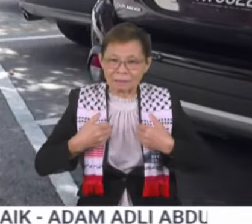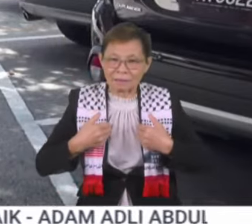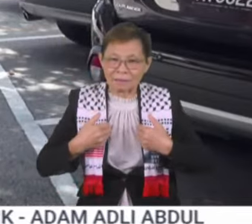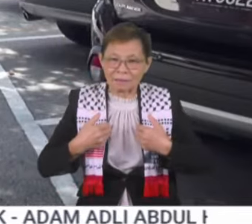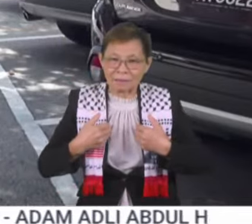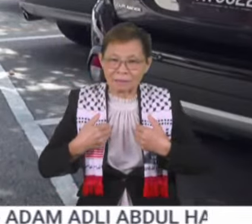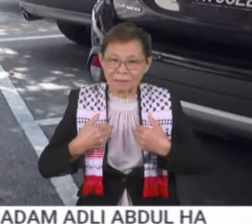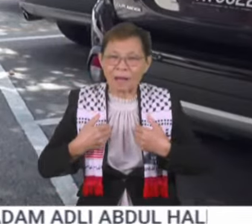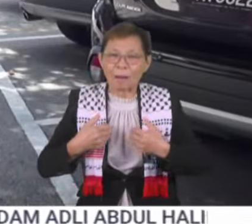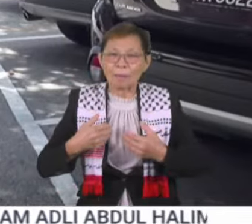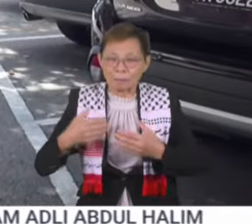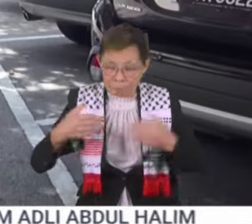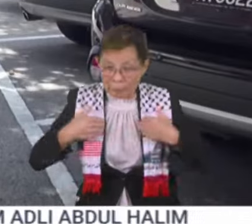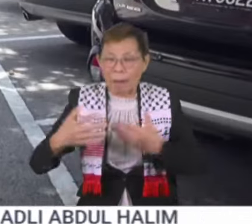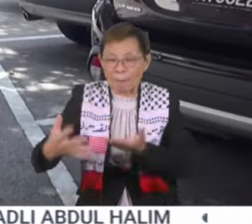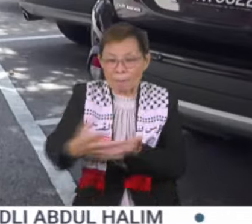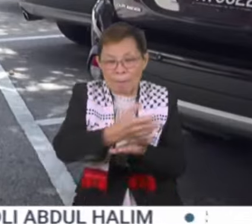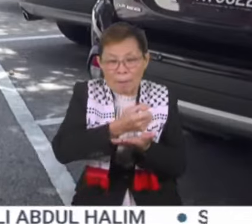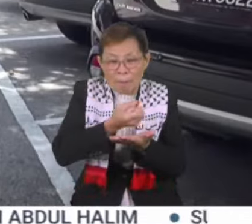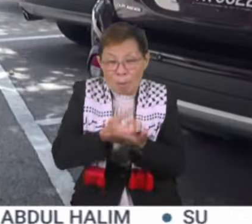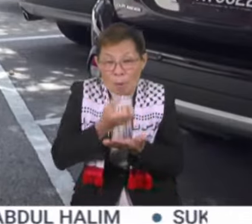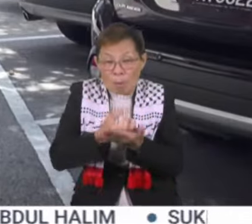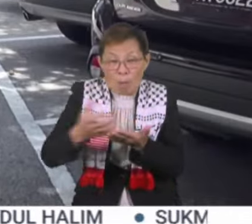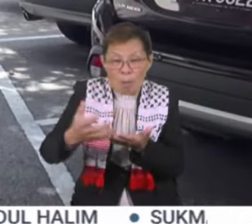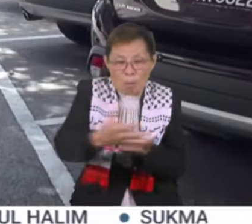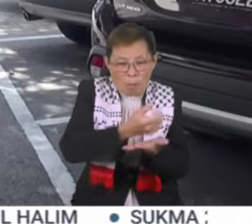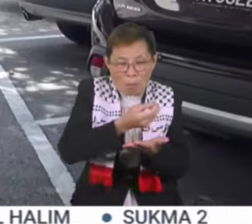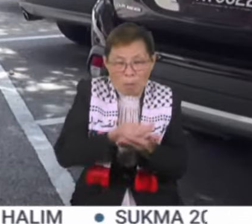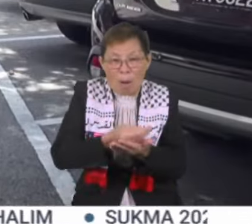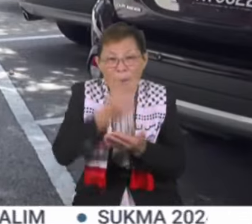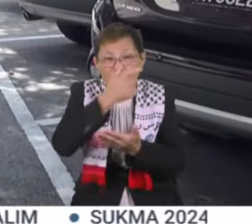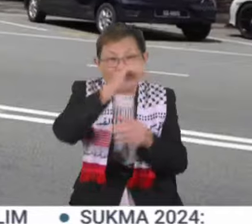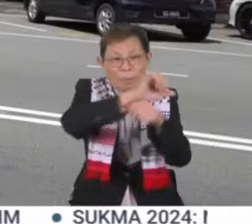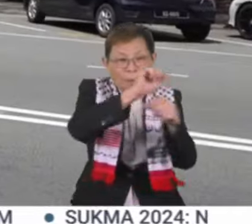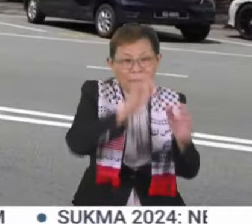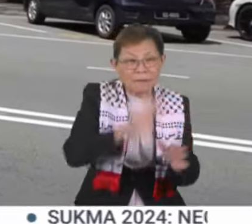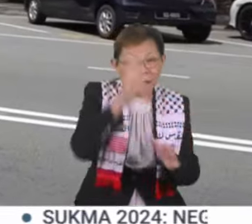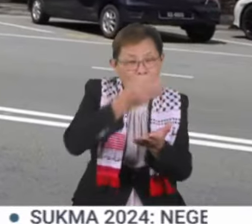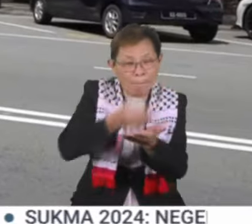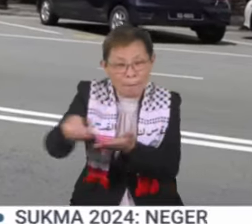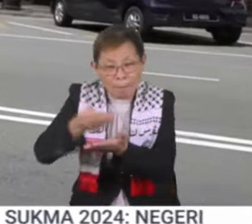menjana ekonomi melalui kuasa beli pejabat awam.